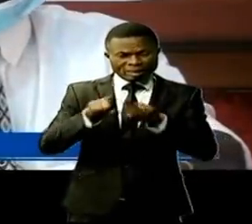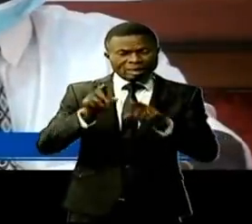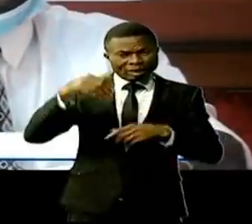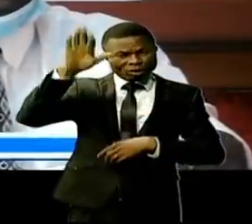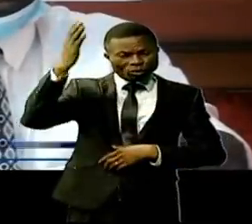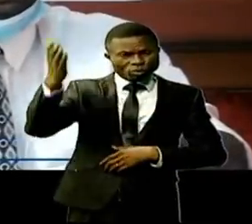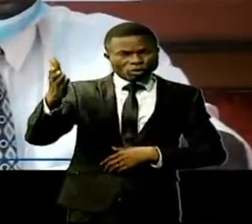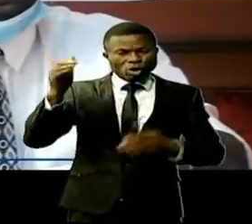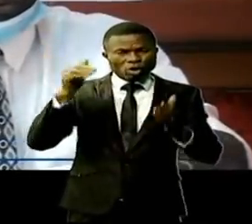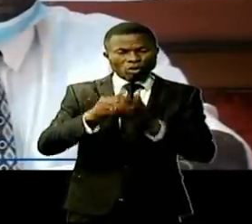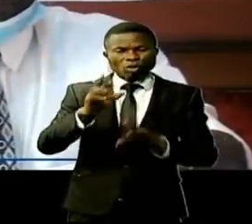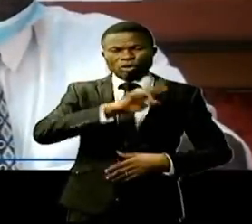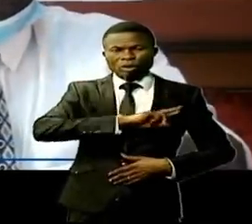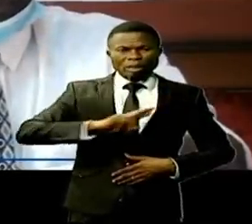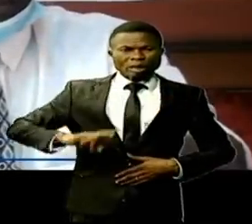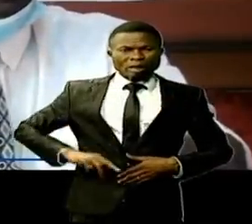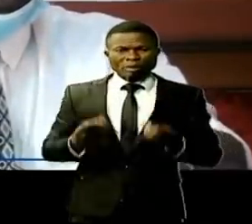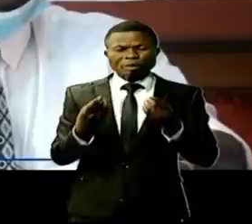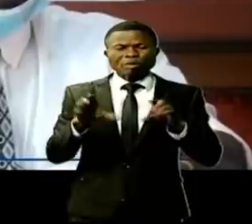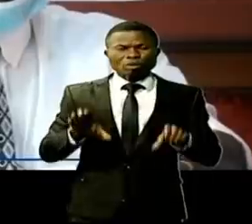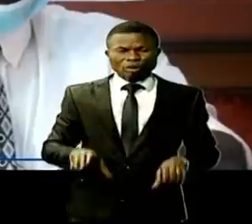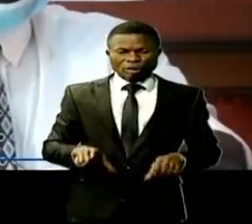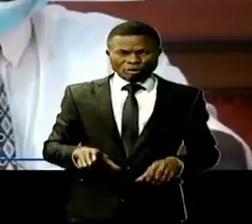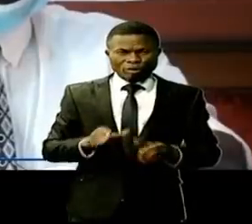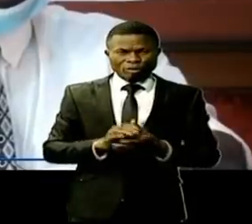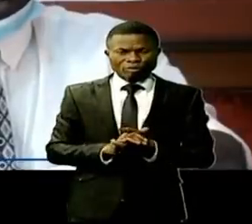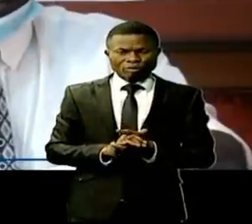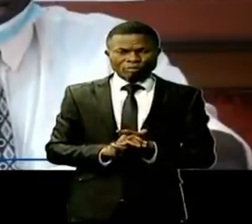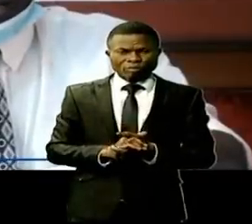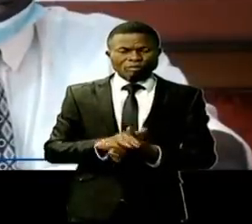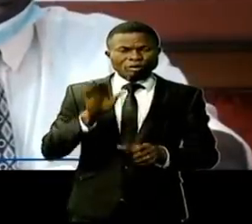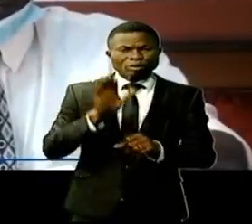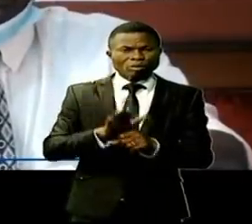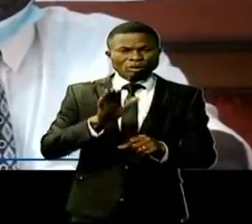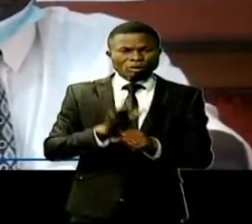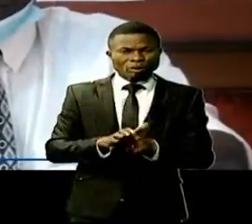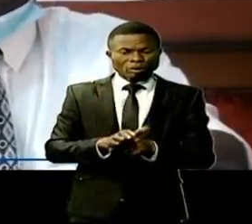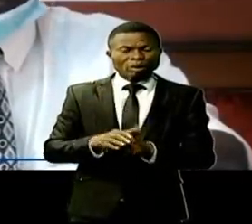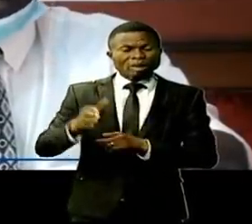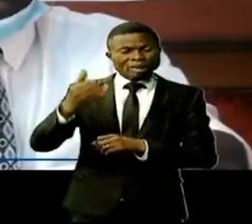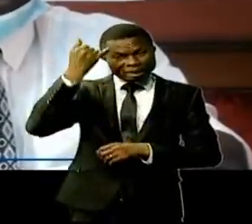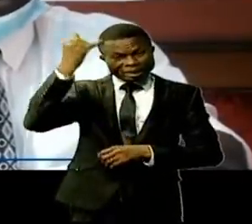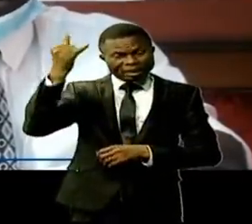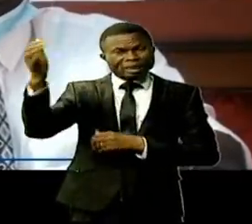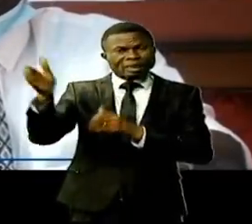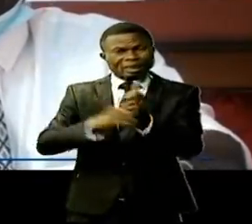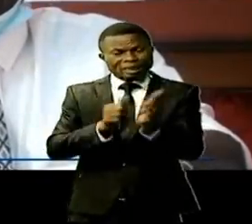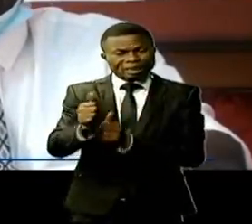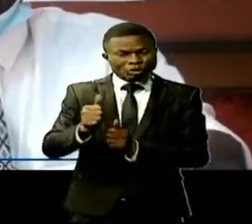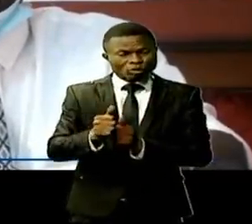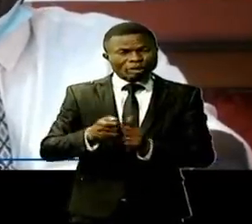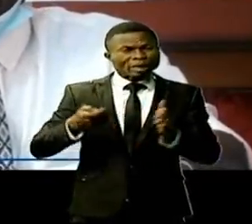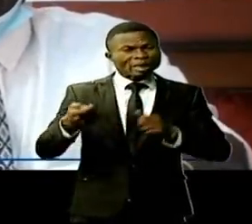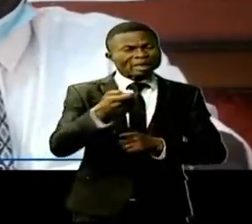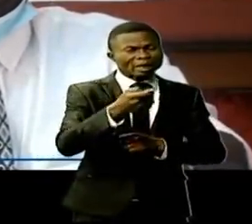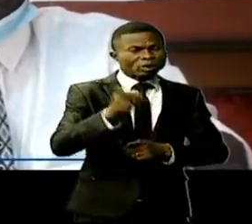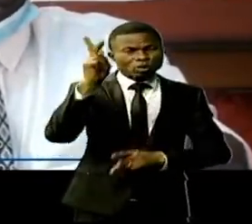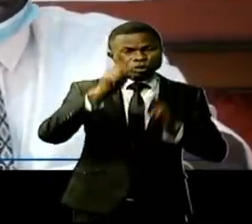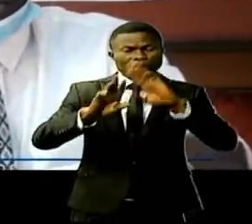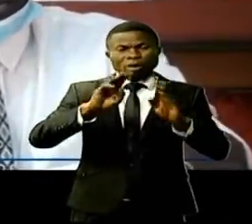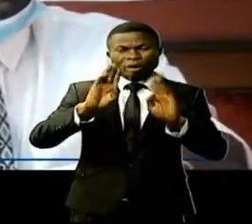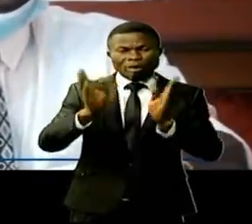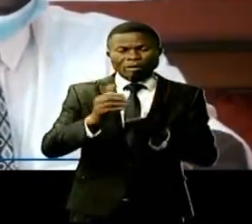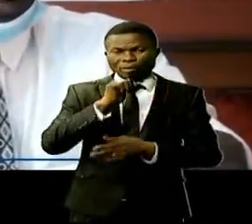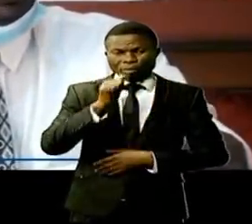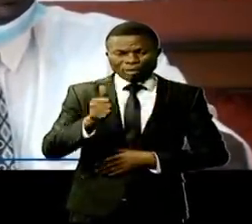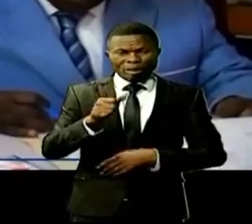République démocratique du Congo. Il vise non seulement l'extermination de nos populations, mais aussi